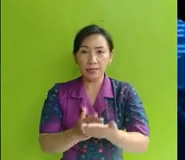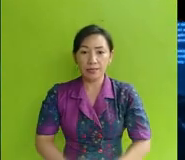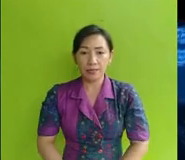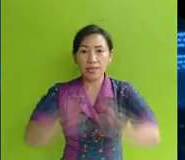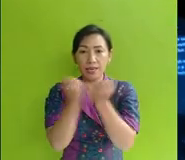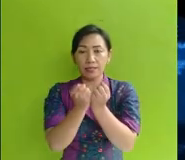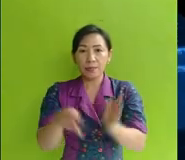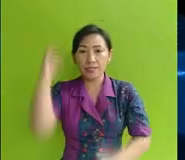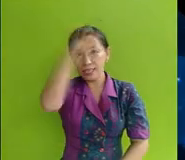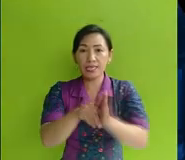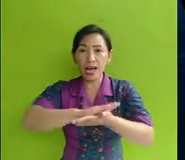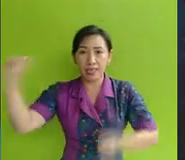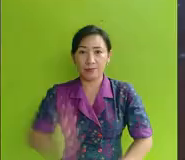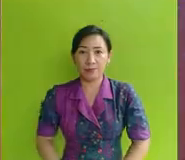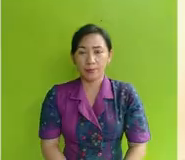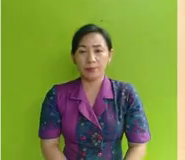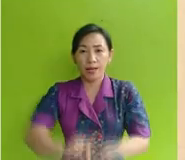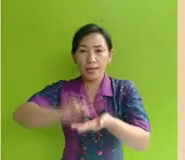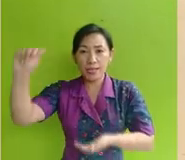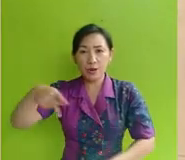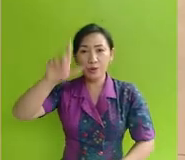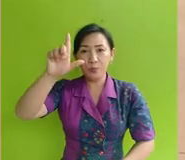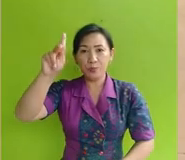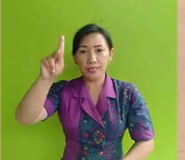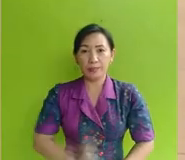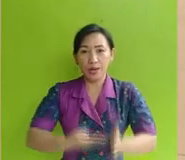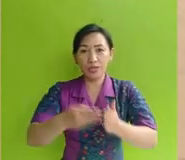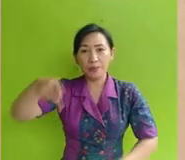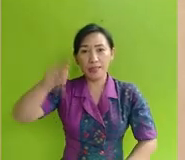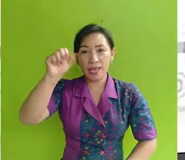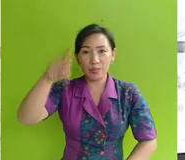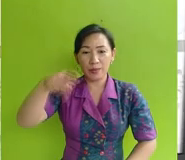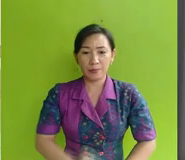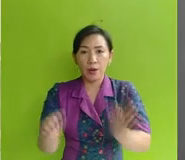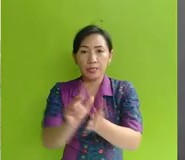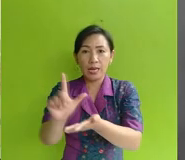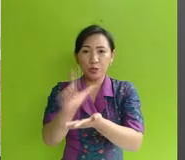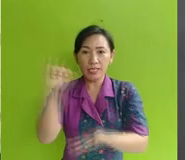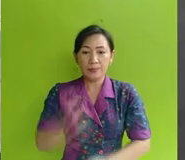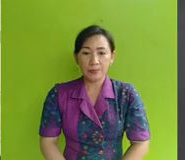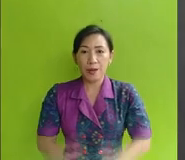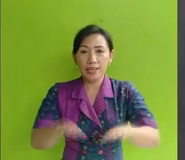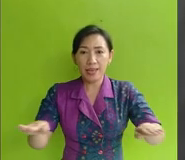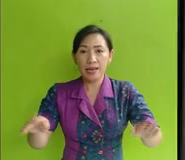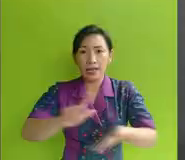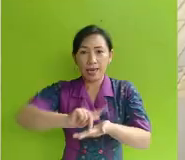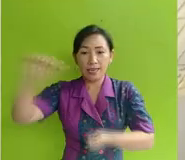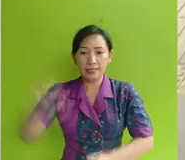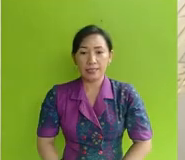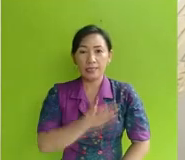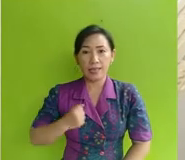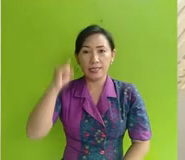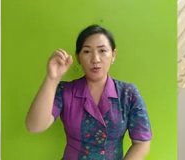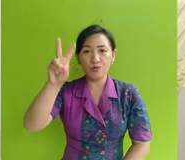WhatsApp bagi masyarakat pencari keadilan. Layanan publik melalui PTSP meliputi